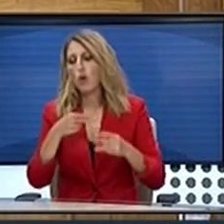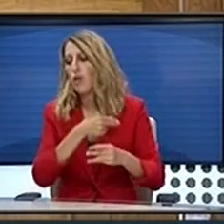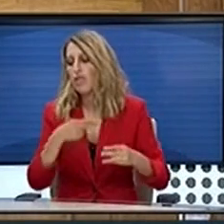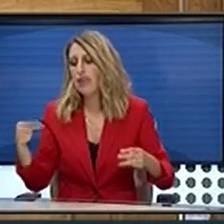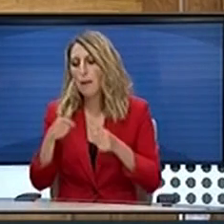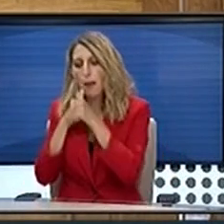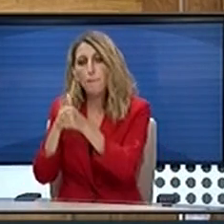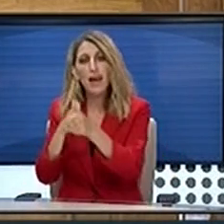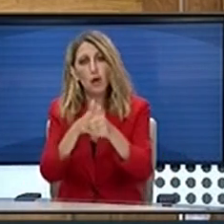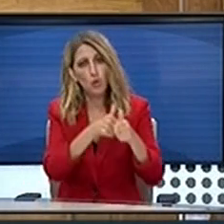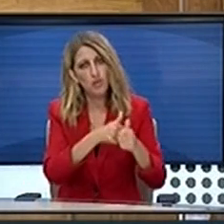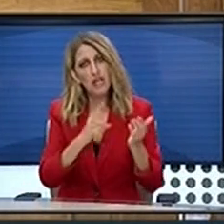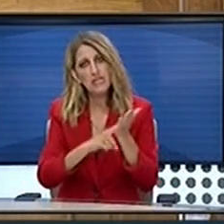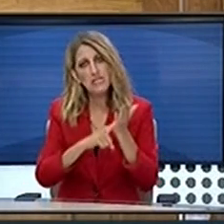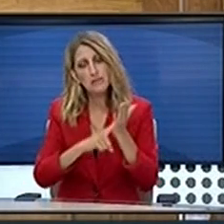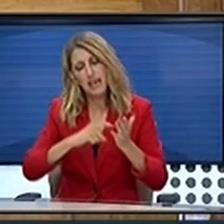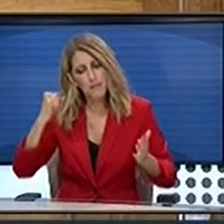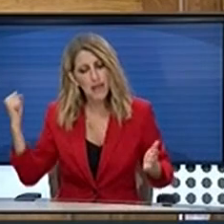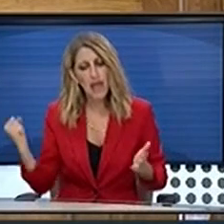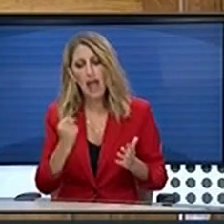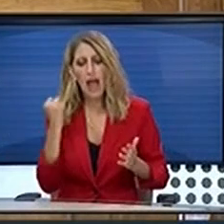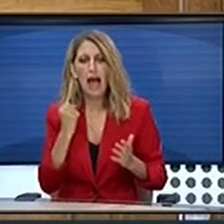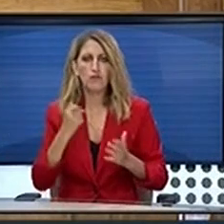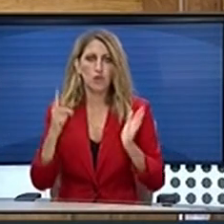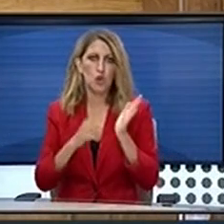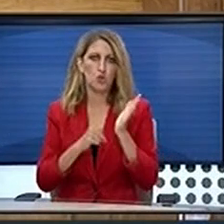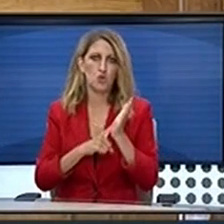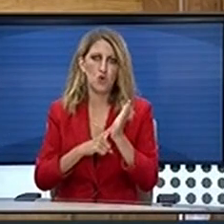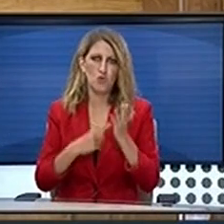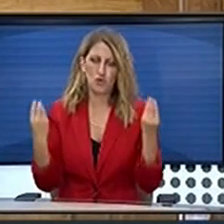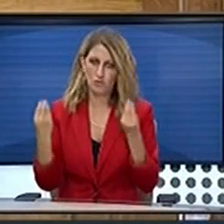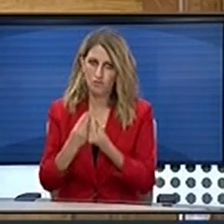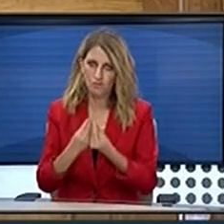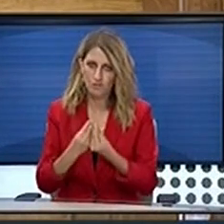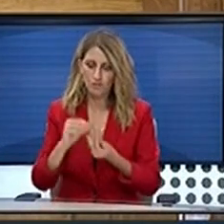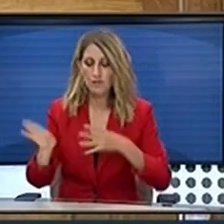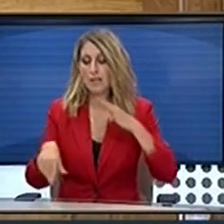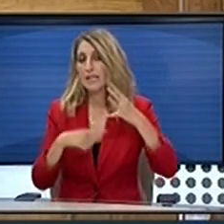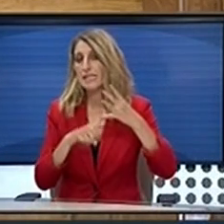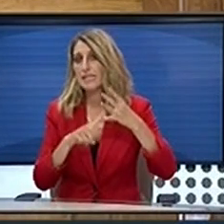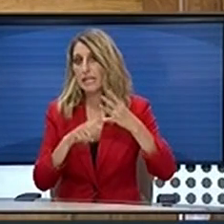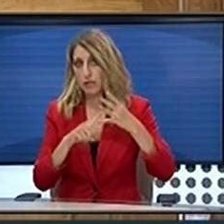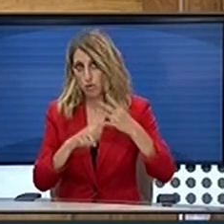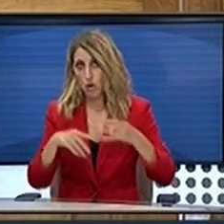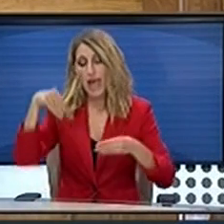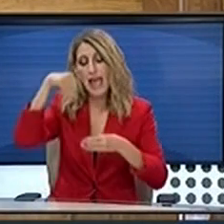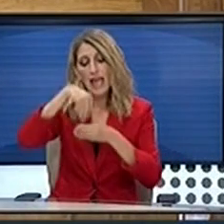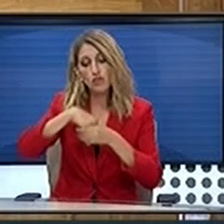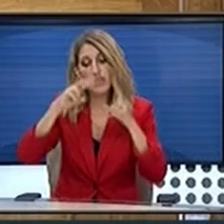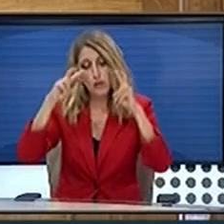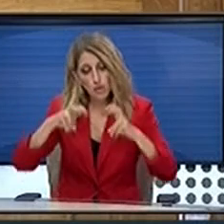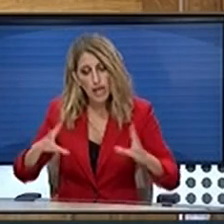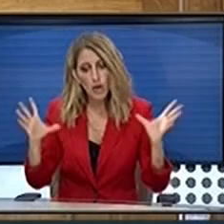ειδικά όταν αυτές αφορούν πολιτικά πρόσωπα, και βέβαια ενίσχυση του εσωτερικού ελέγχου της διαφάνειας,